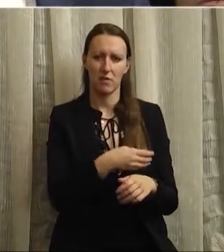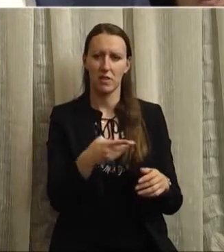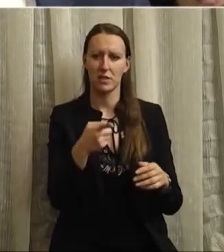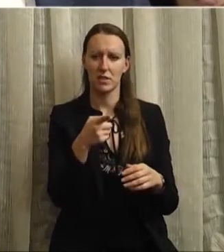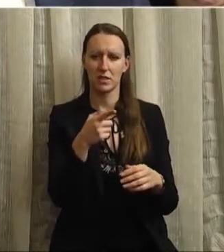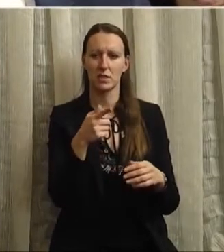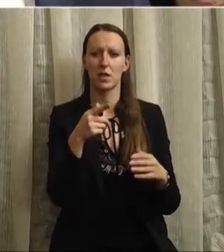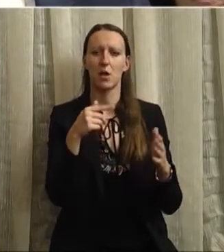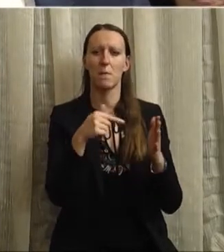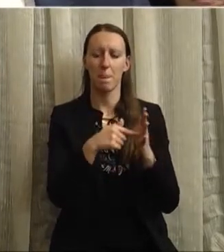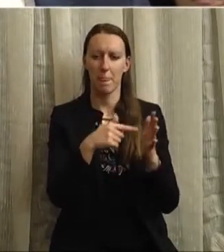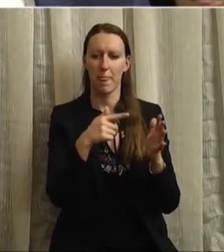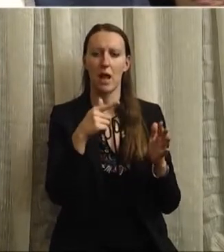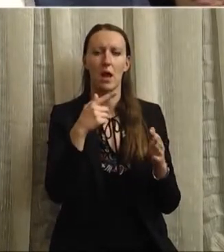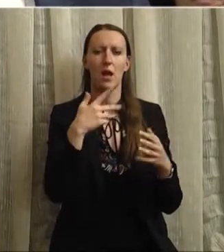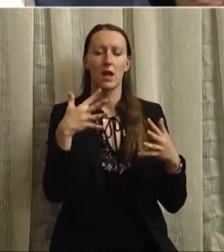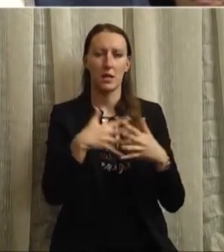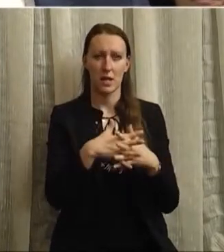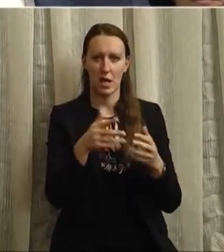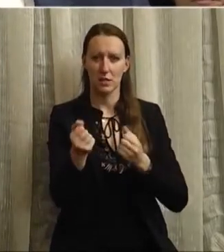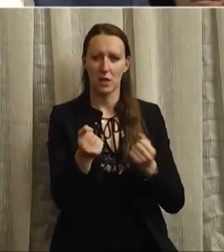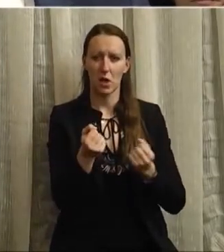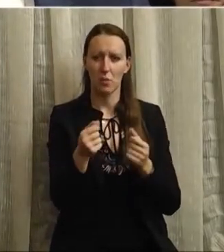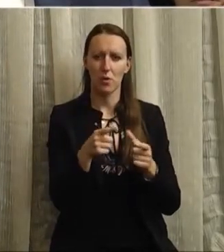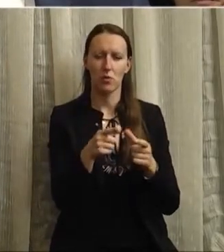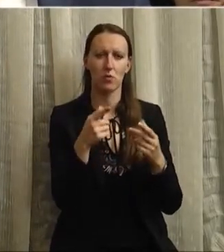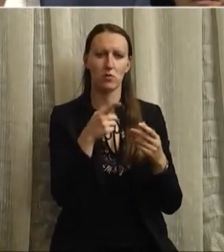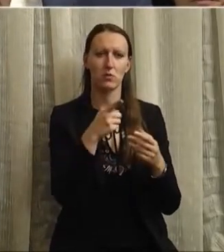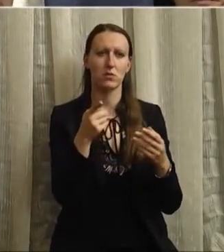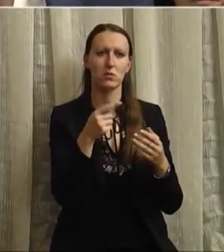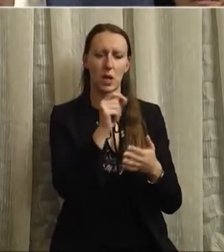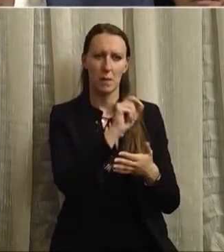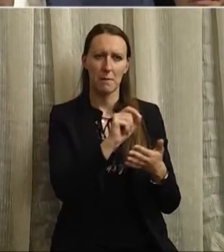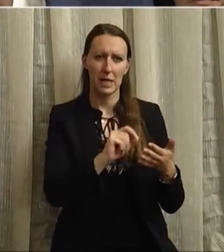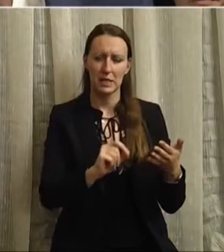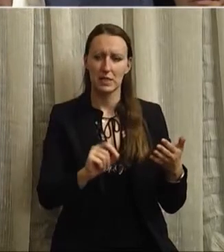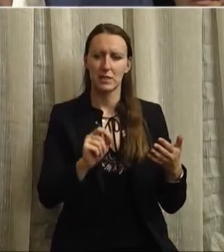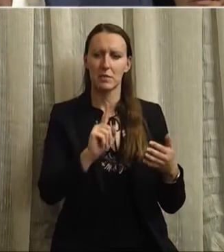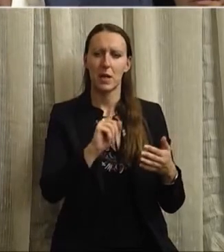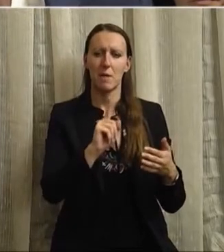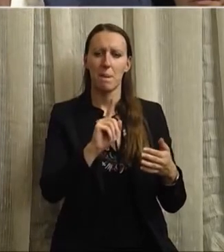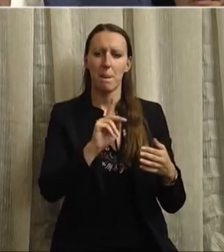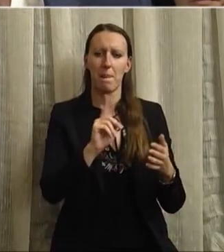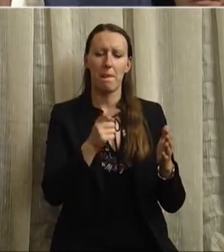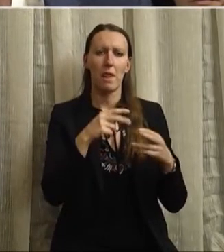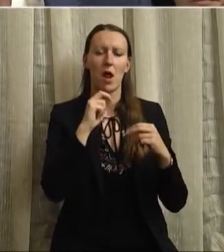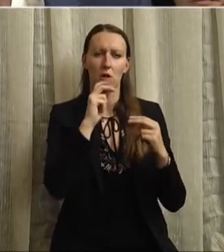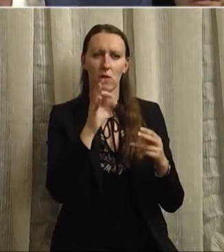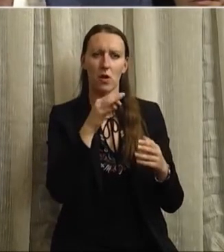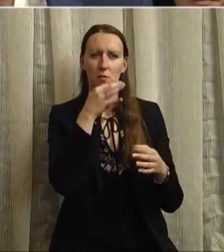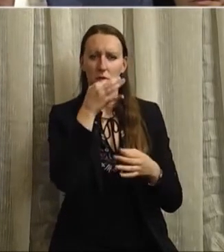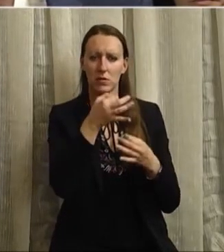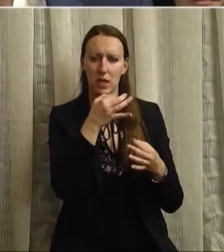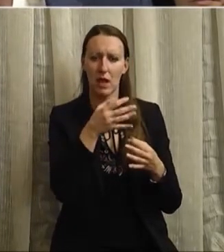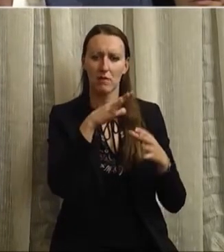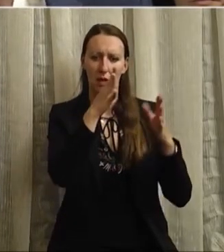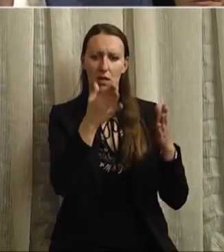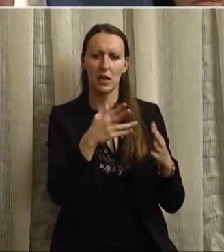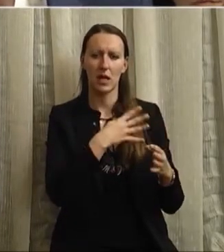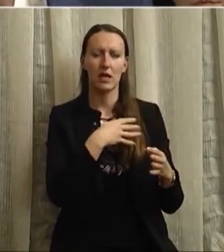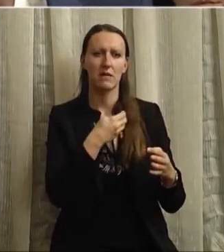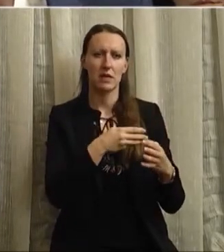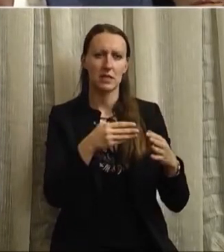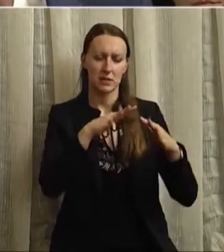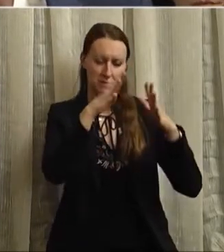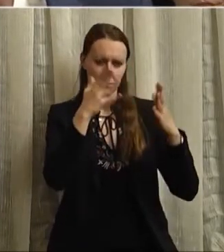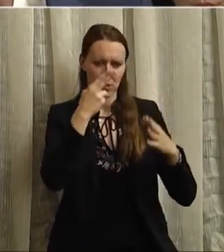Nota bene, godinama se iz gradske uprave uvaženim književnicima ne odgovara na zahtjeve o postavljanju bista hrvatskih